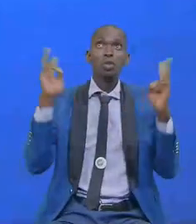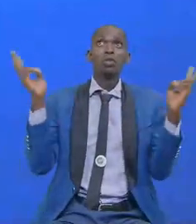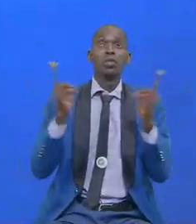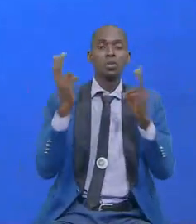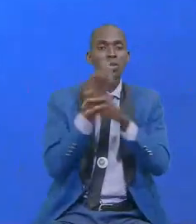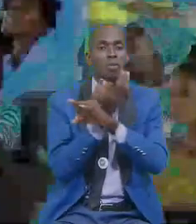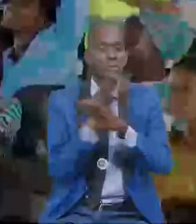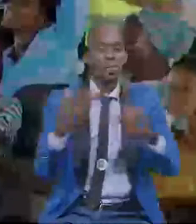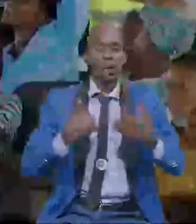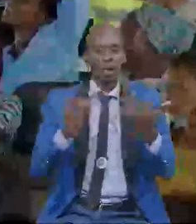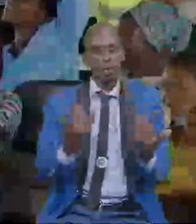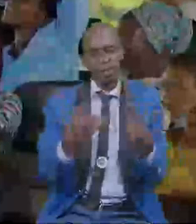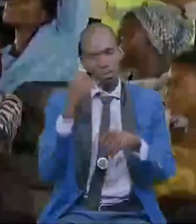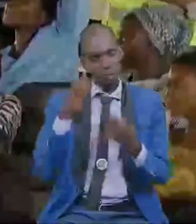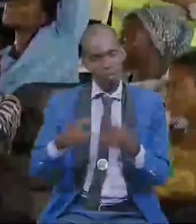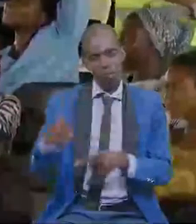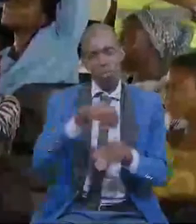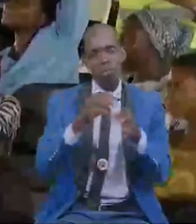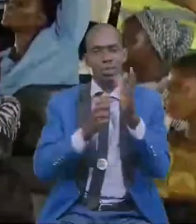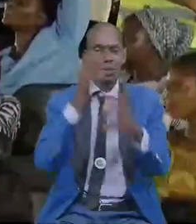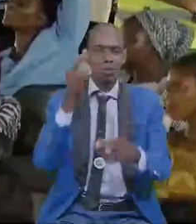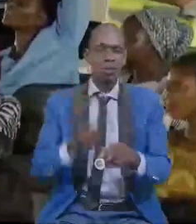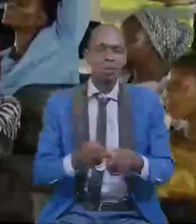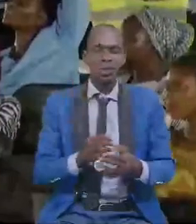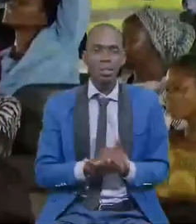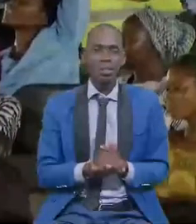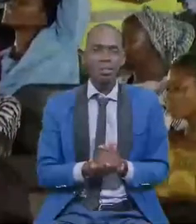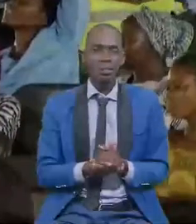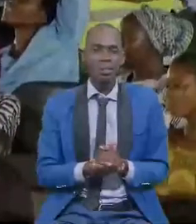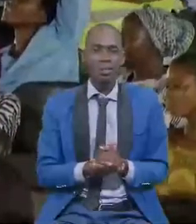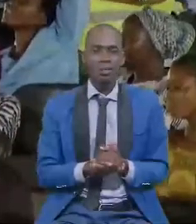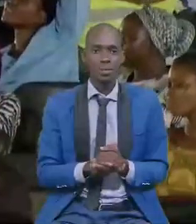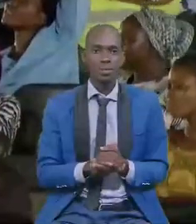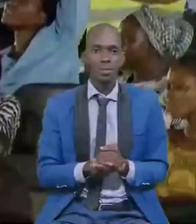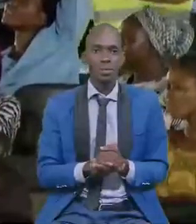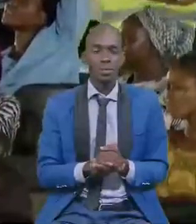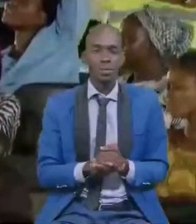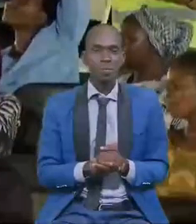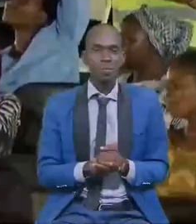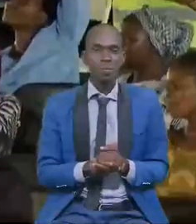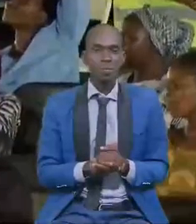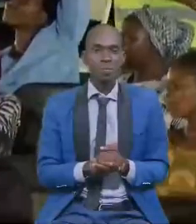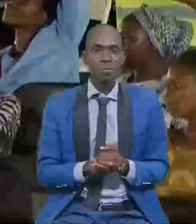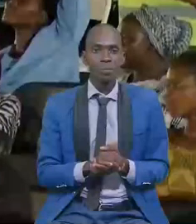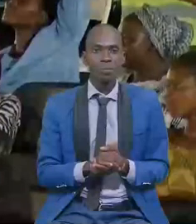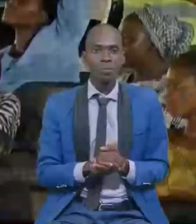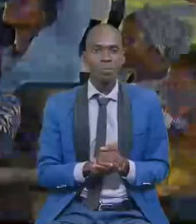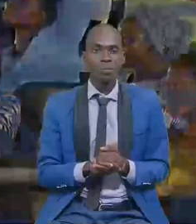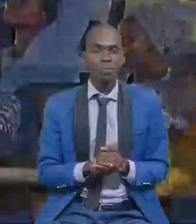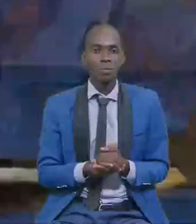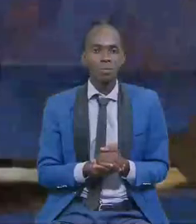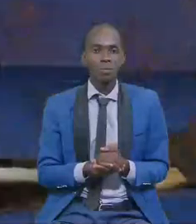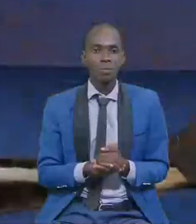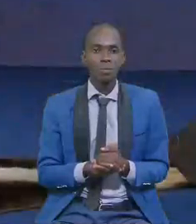Et comme tu viens à lui maintenant, les coups, les fouets qu'il avait portés, quand tu viens à lui, la souffrance, les maladies, la domination,